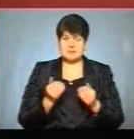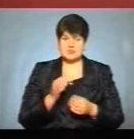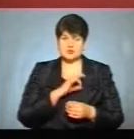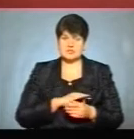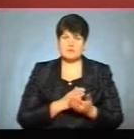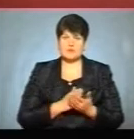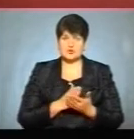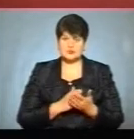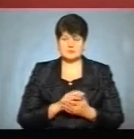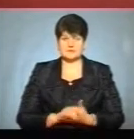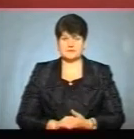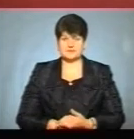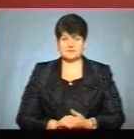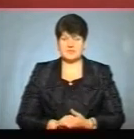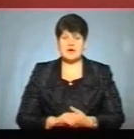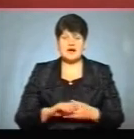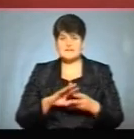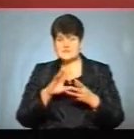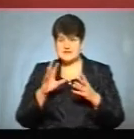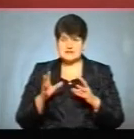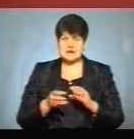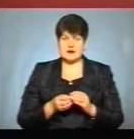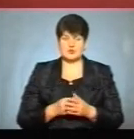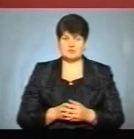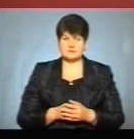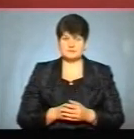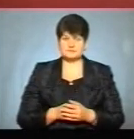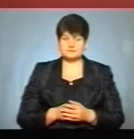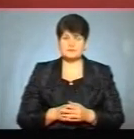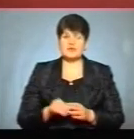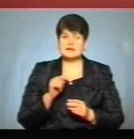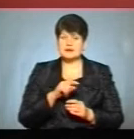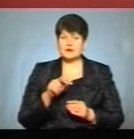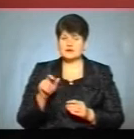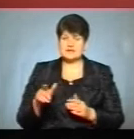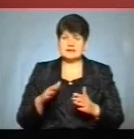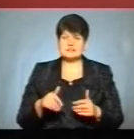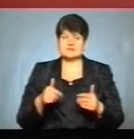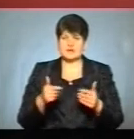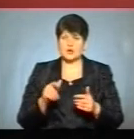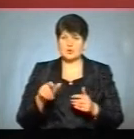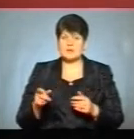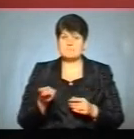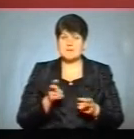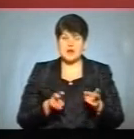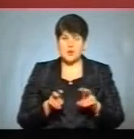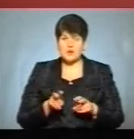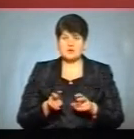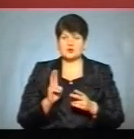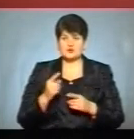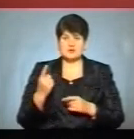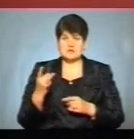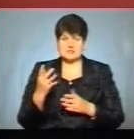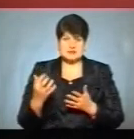Ну, ті люди, що мали статус. А в загальному вимірі? Тобто в тих людей, які звертались, тому що люди приходять, і хтось зразу знаходить